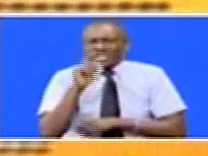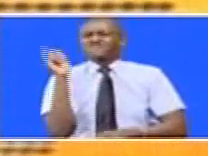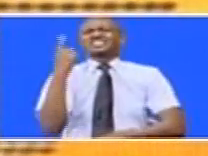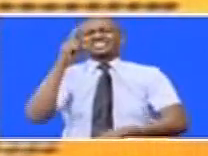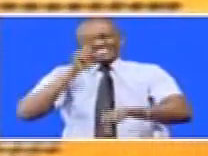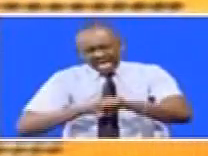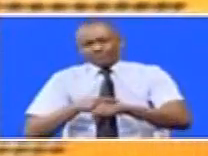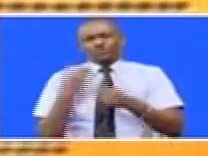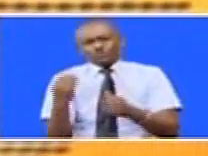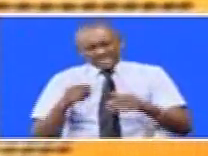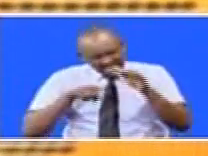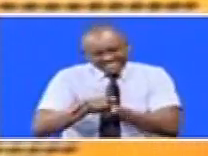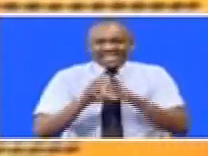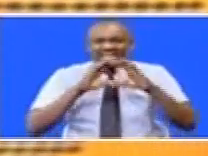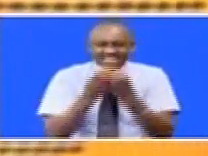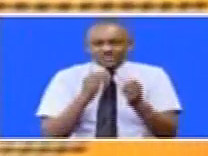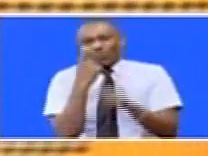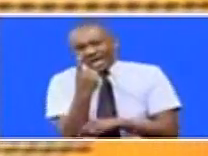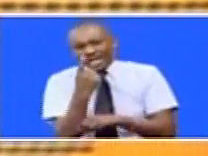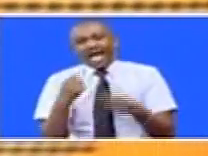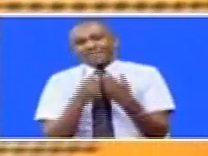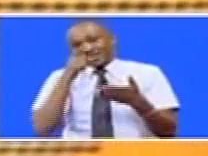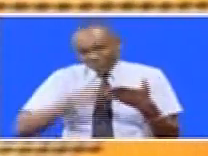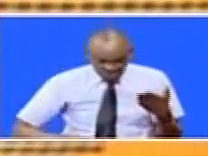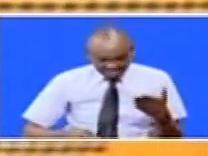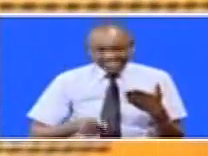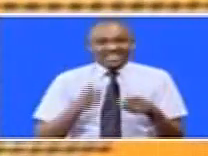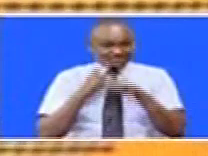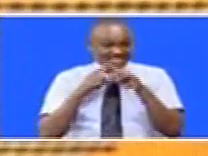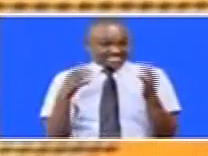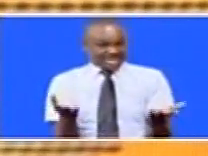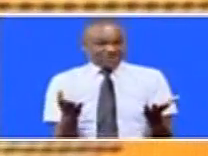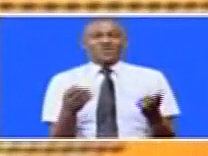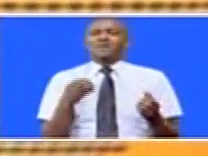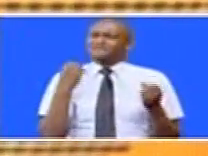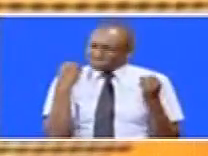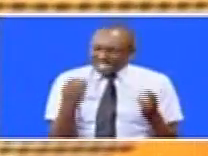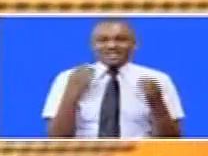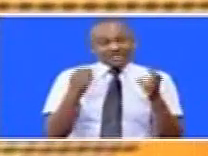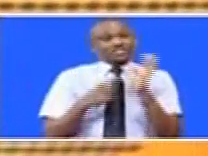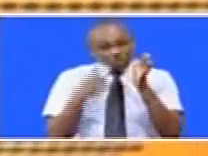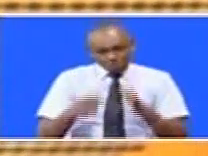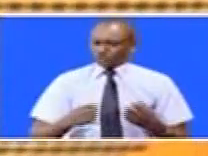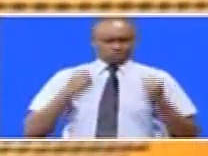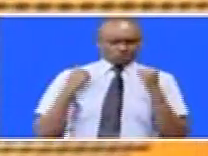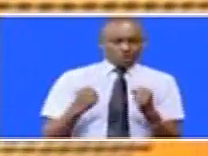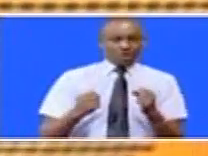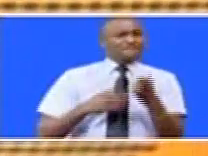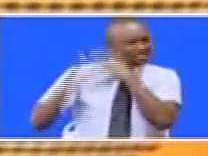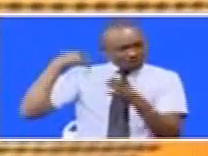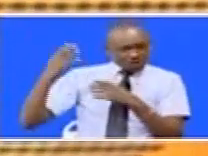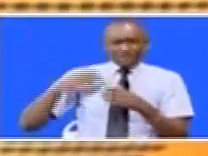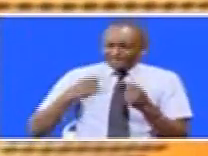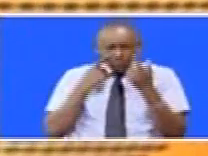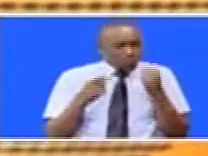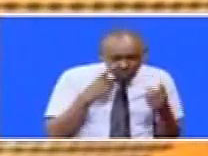kwanza imekuwa kwa Wakenya hawa wachanga. Mwanahabari wetu Mark na Maso anasema wengi walionyesha ukakamavu kinyume na jinsi mambo